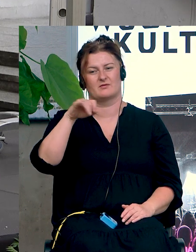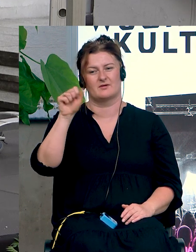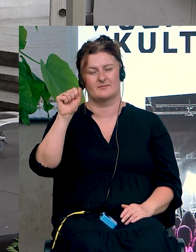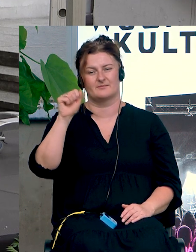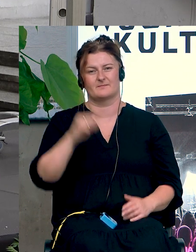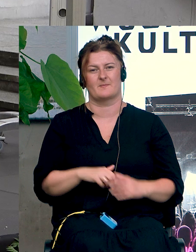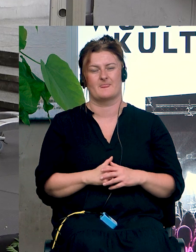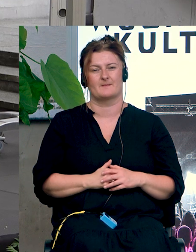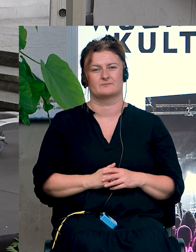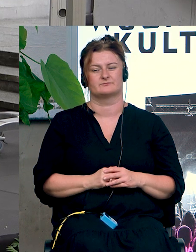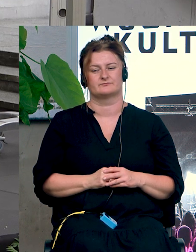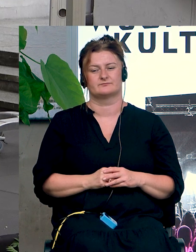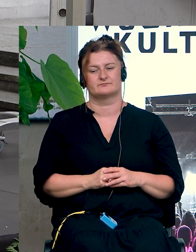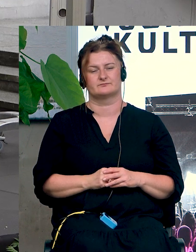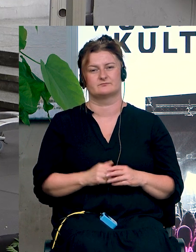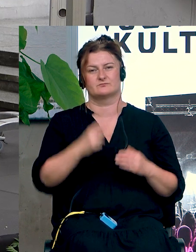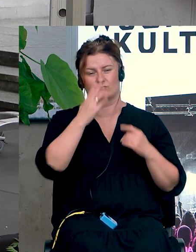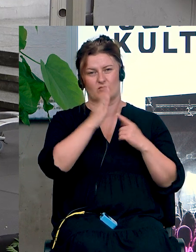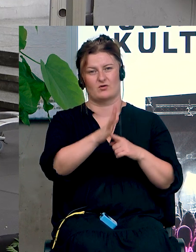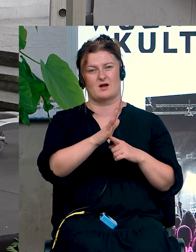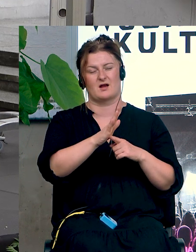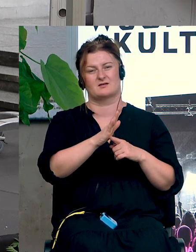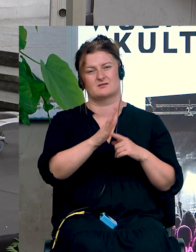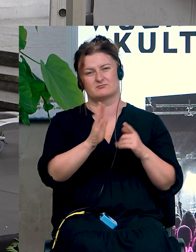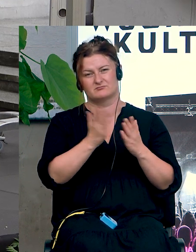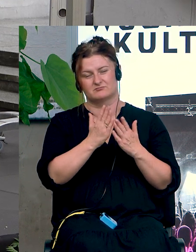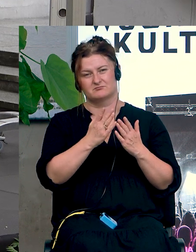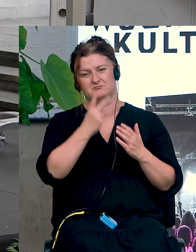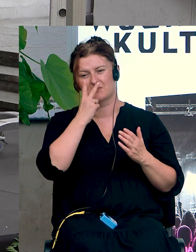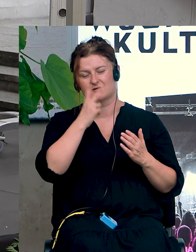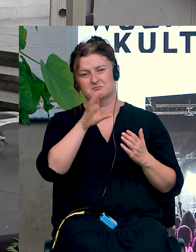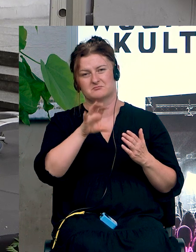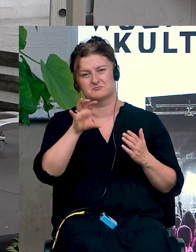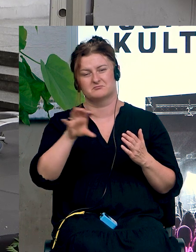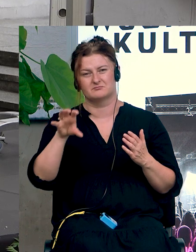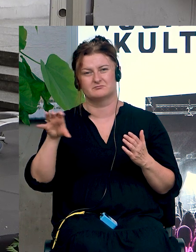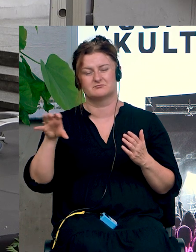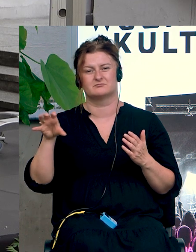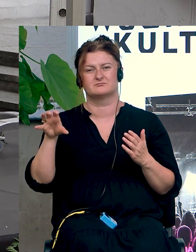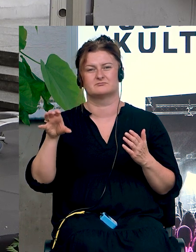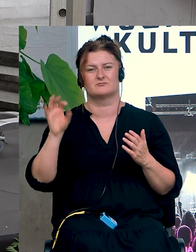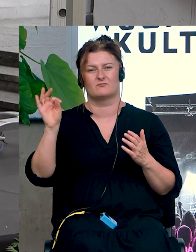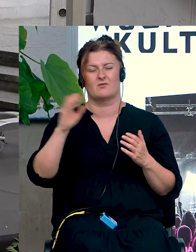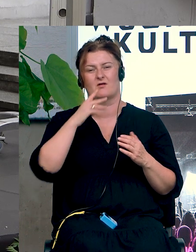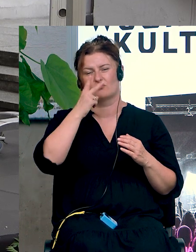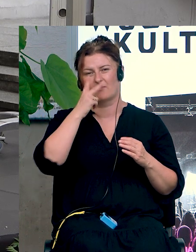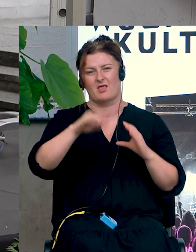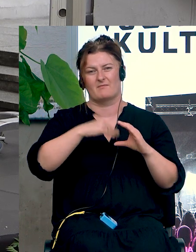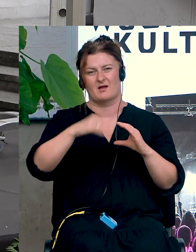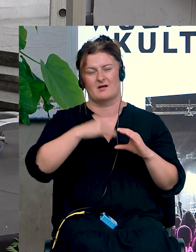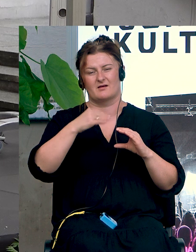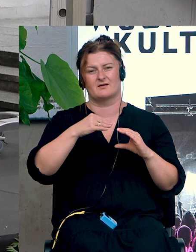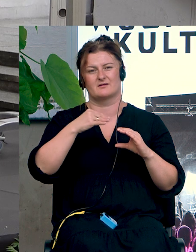Сказали, ось її портфоліо, подивися її портфоліо. Я дістаю цей мейл, куди я лізу на якийсь вулкан в Індонезії.